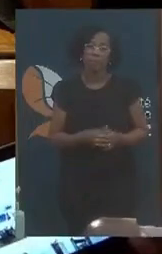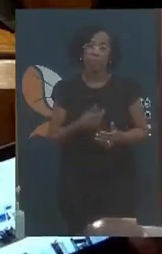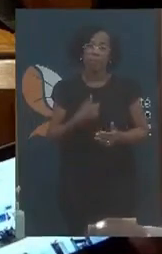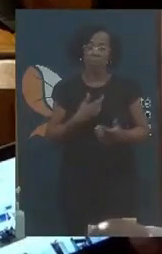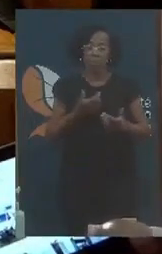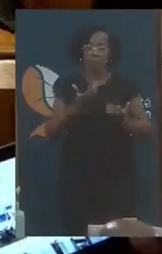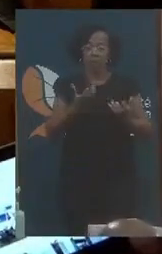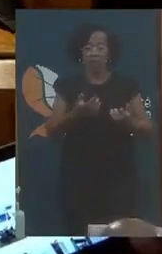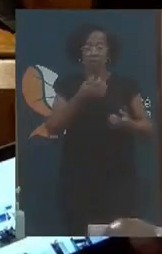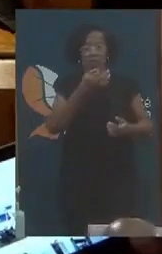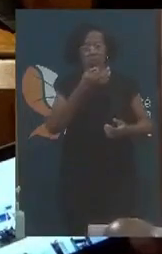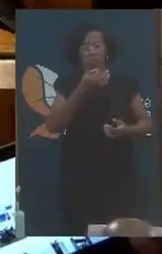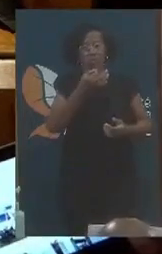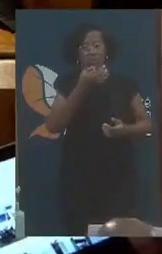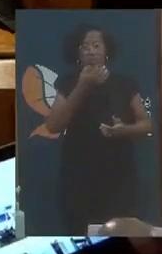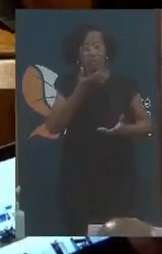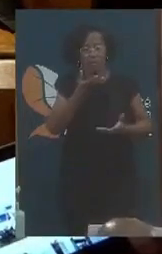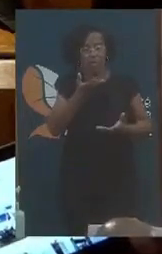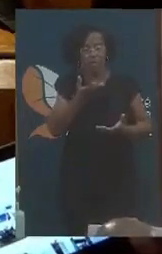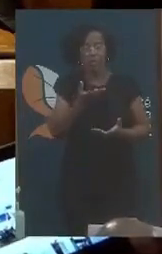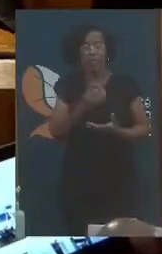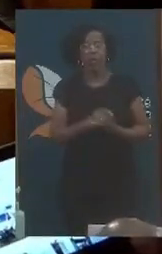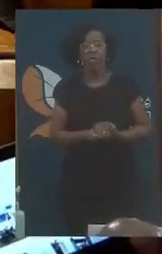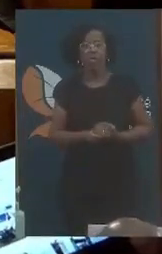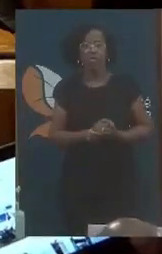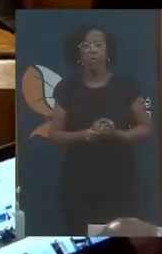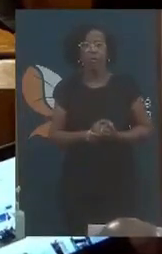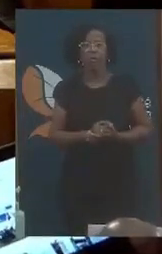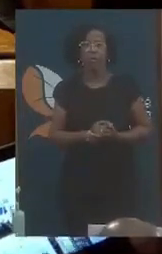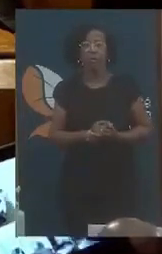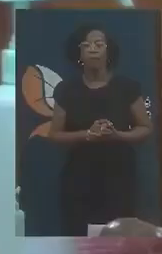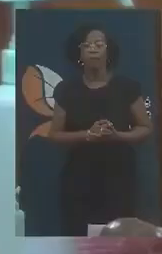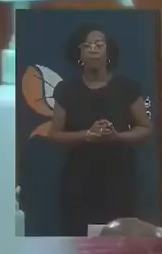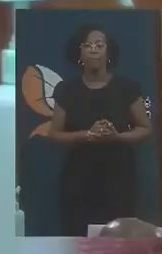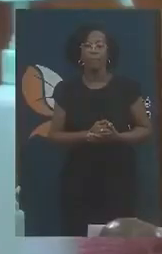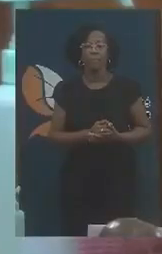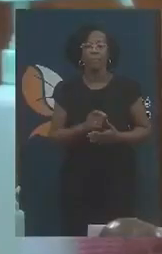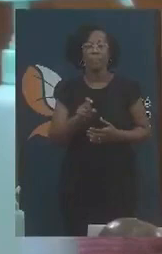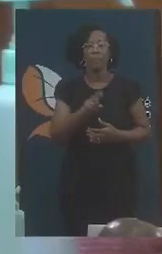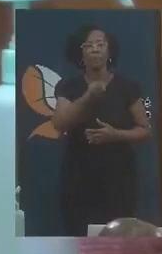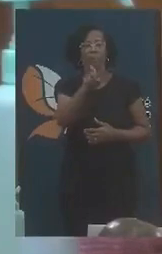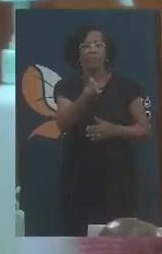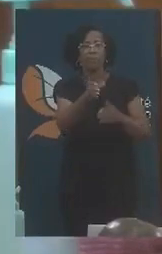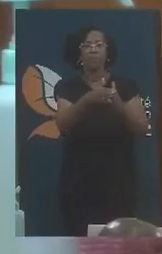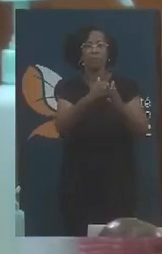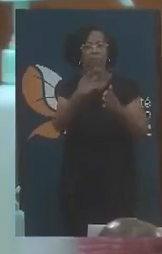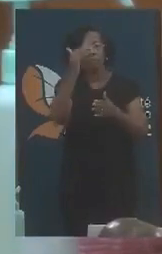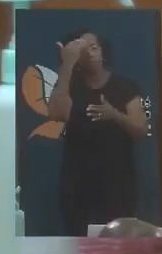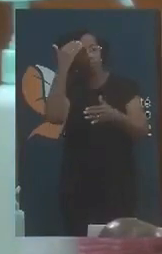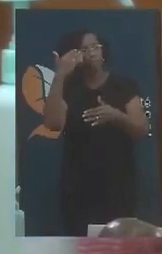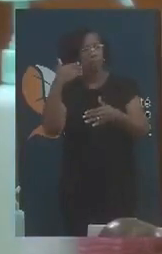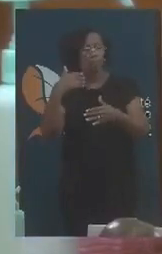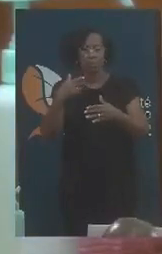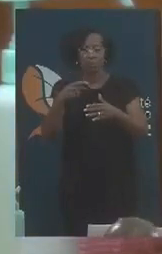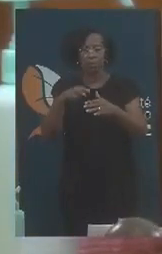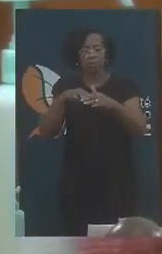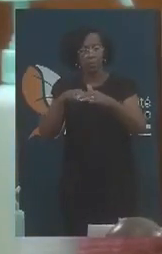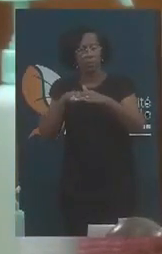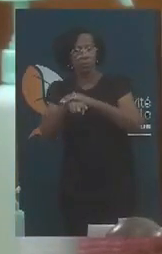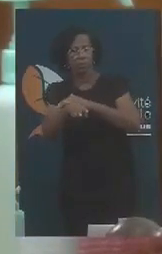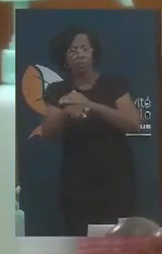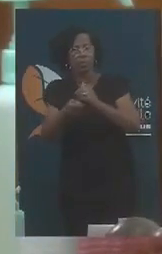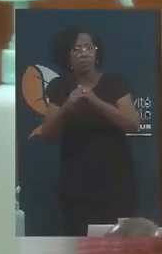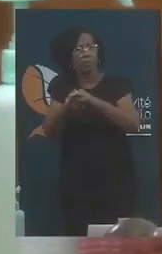cette occasion pour interroger, parce qu'à quel point on en est du versement de ces aides à ces